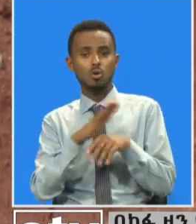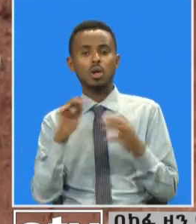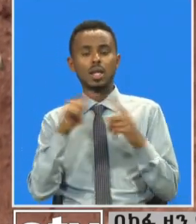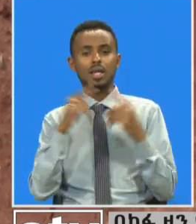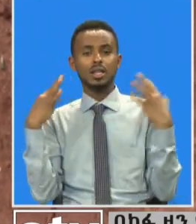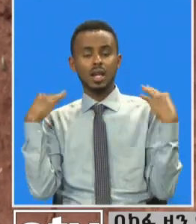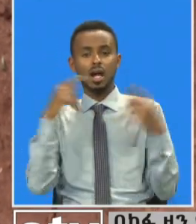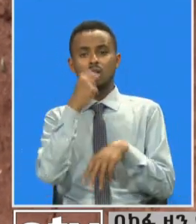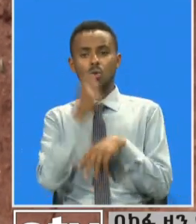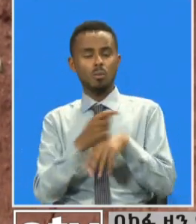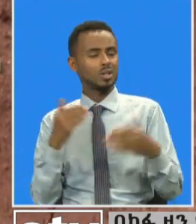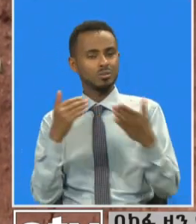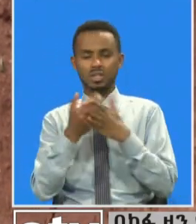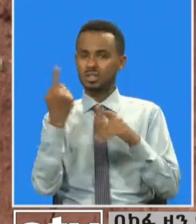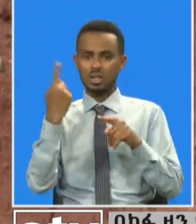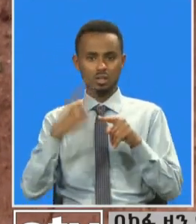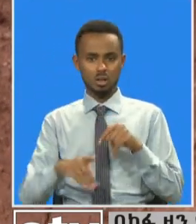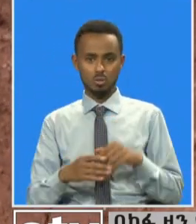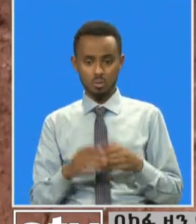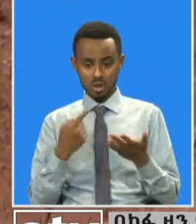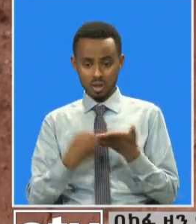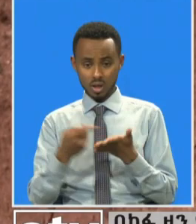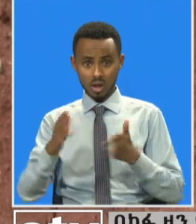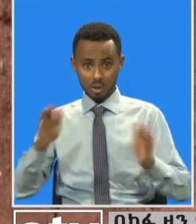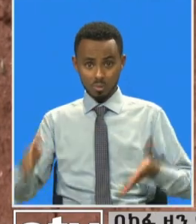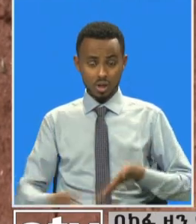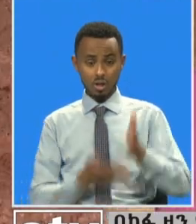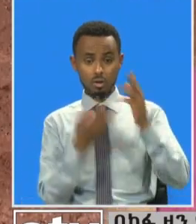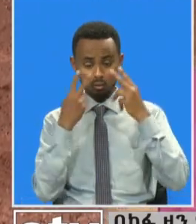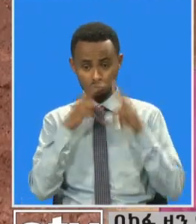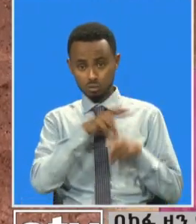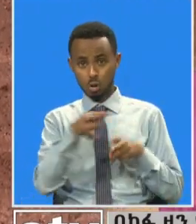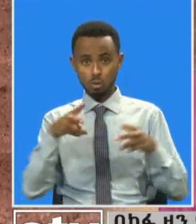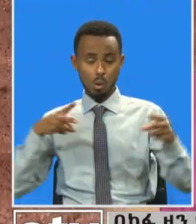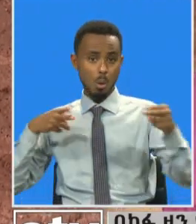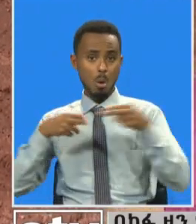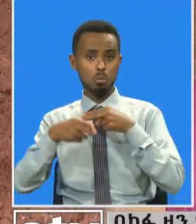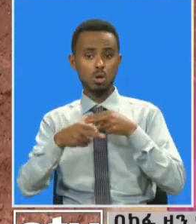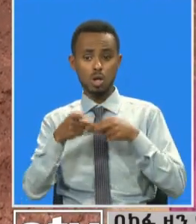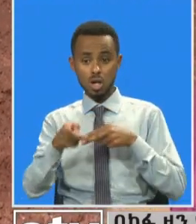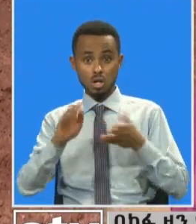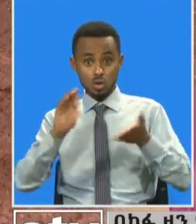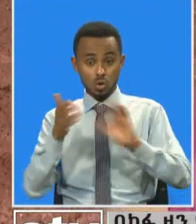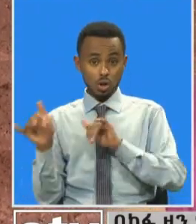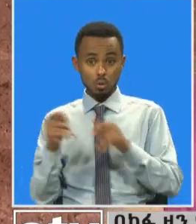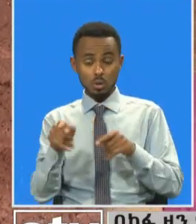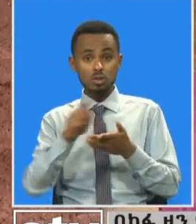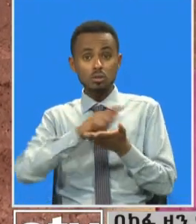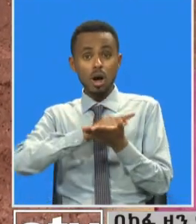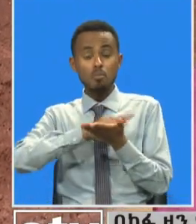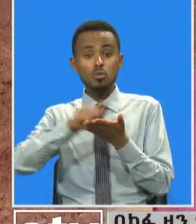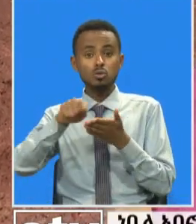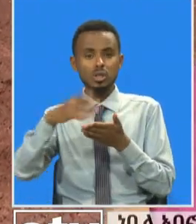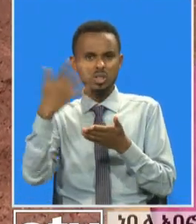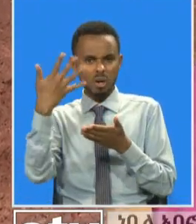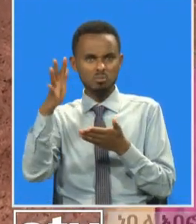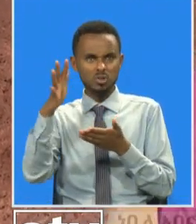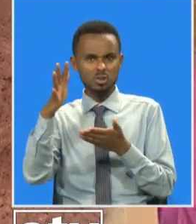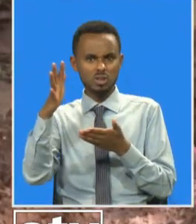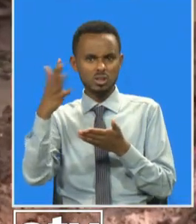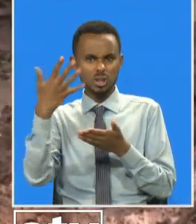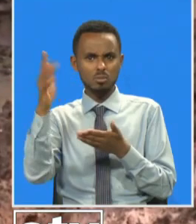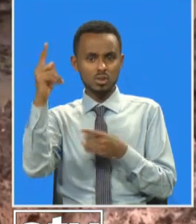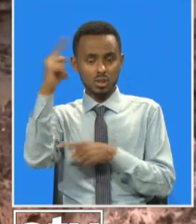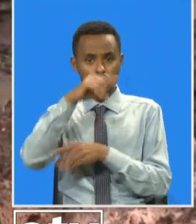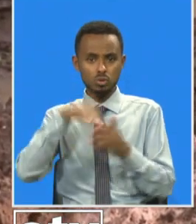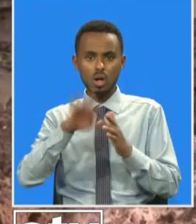ጤና ተቋማትም መድረስ አልቻሉም። ይሄ መንገድ ተቆርጦ ሆይ እንደምታዩ ሆኗል። ይህ ሲሆን ደግሞ በዚህ ሳምንት ውስጥ በዚህ 15 ቀን